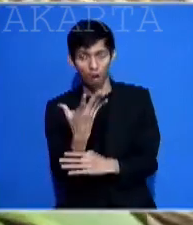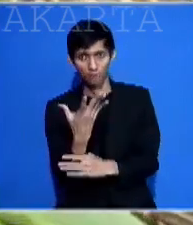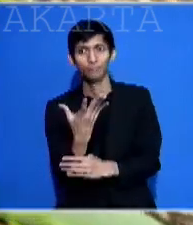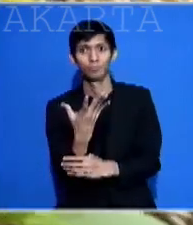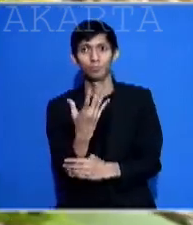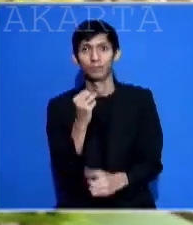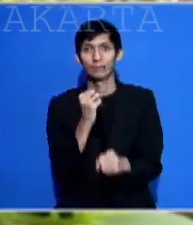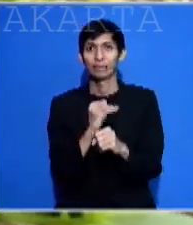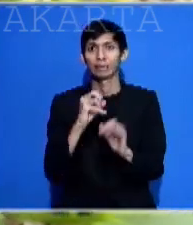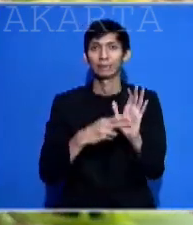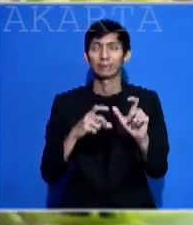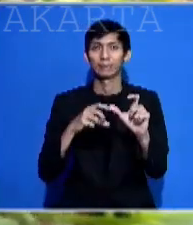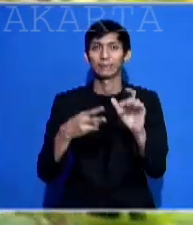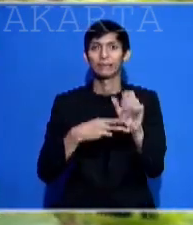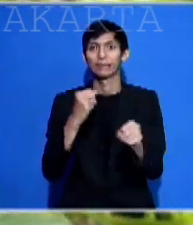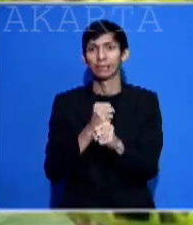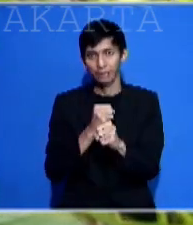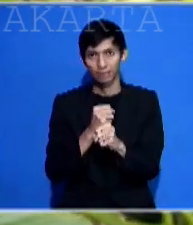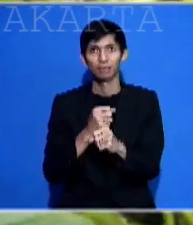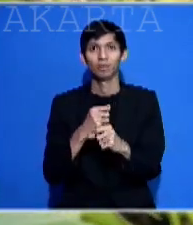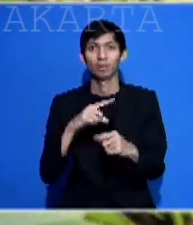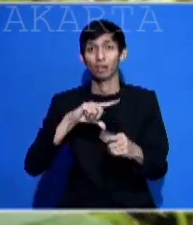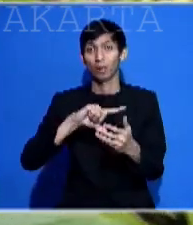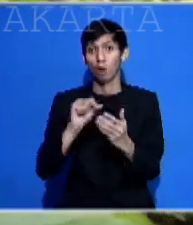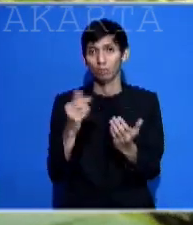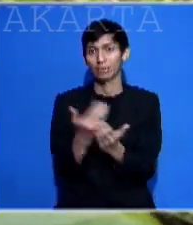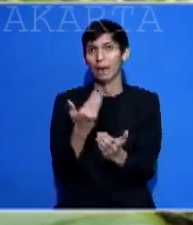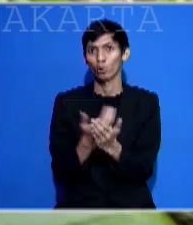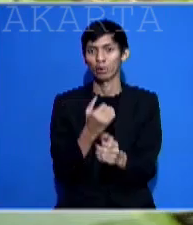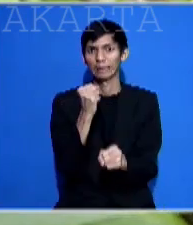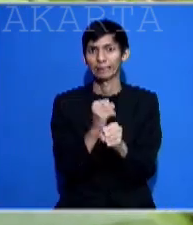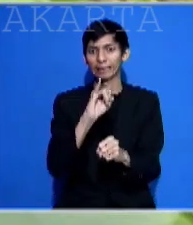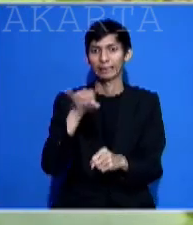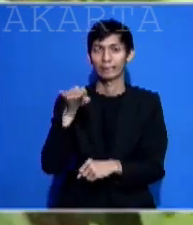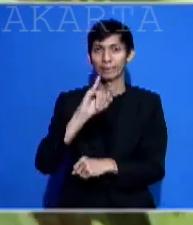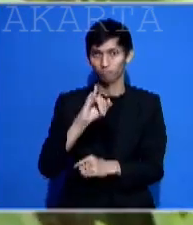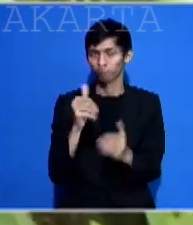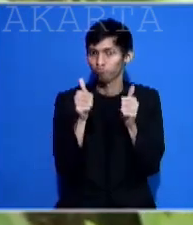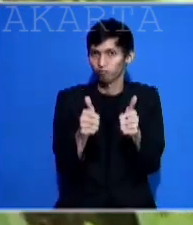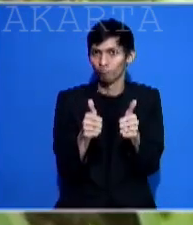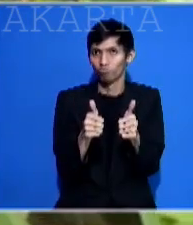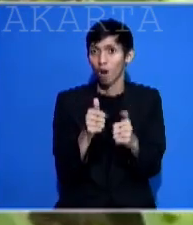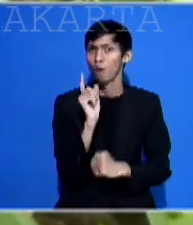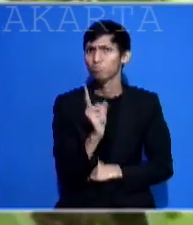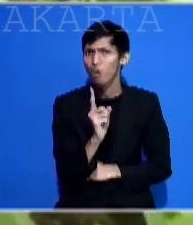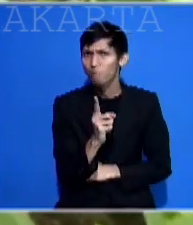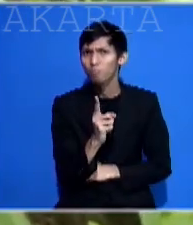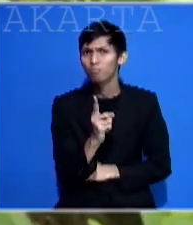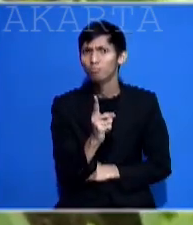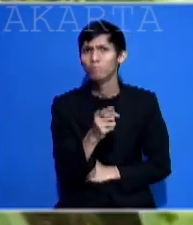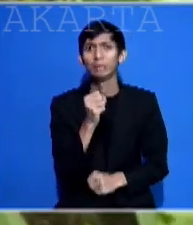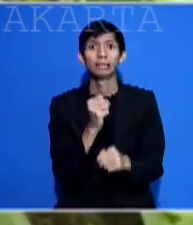saestunipun mujudaken janganan superfood ingkang saged dipun jaraken kalian ron kelor jalaran saking jangkepipun kandhetan